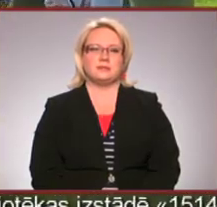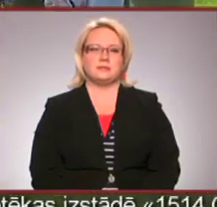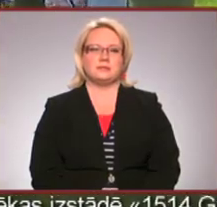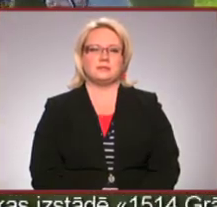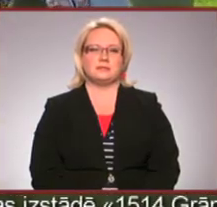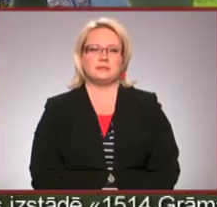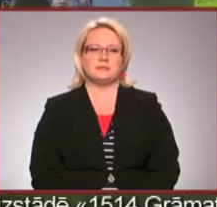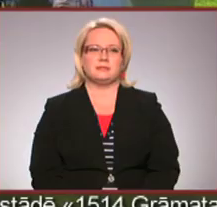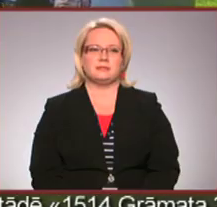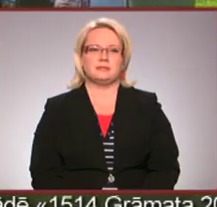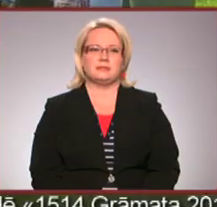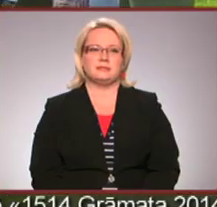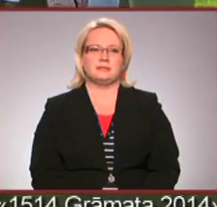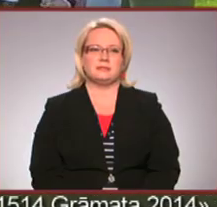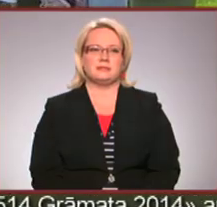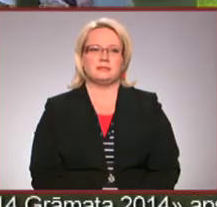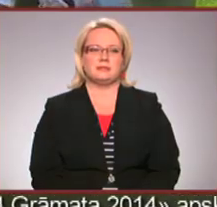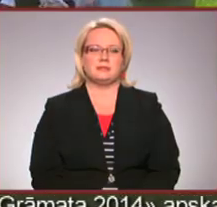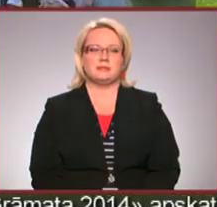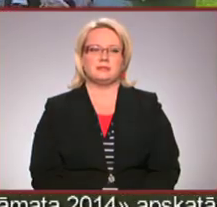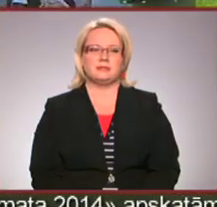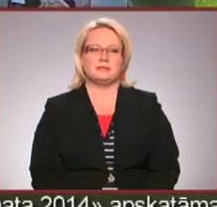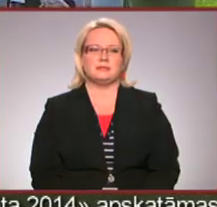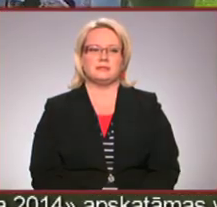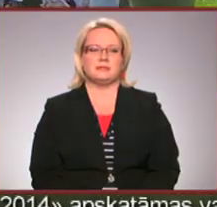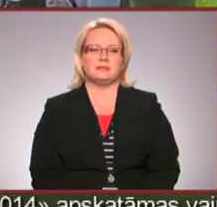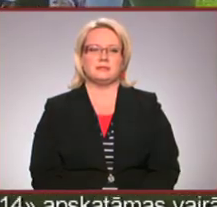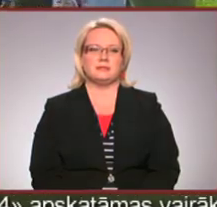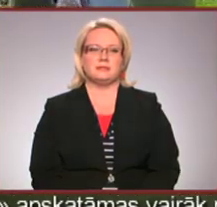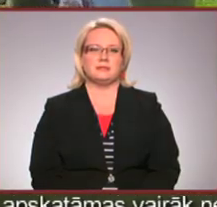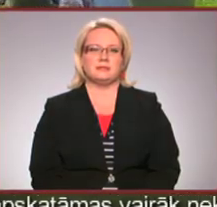Ausmas Prukta, Mihails Riškaus, Latgales reģionālā televīzija.